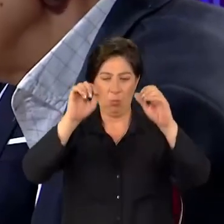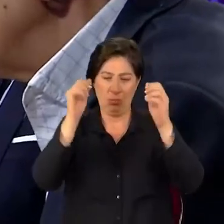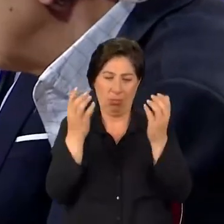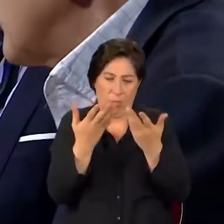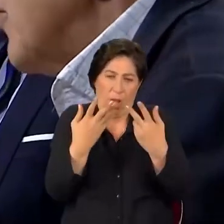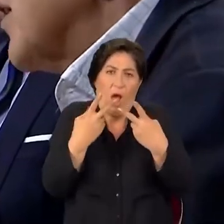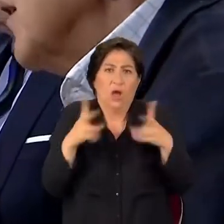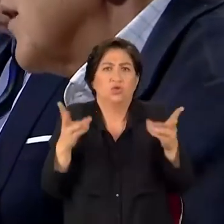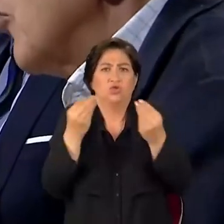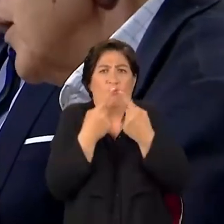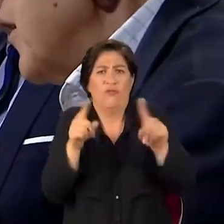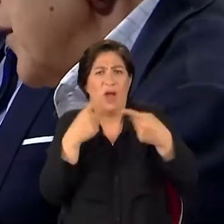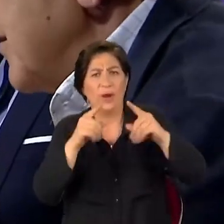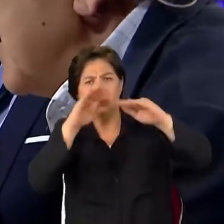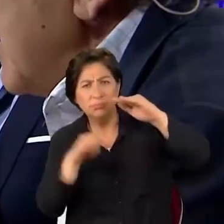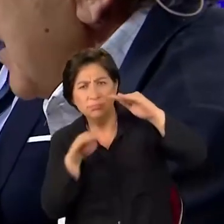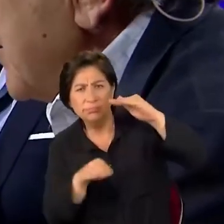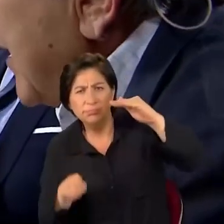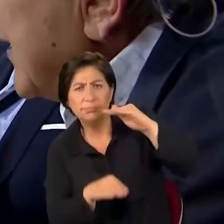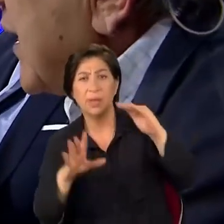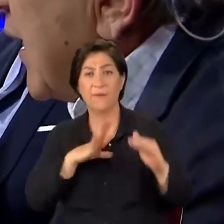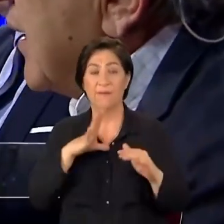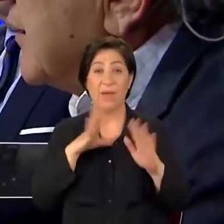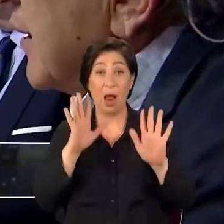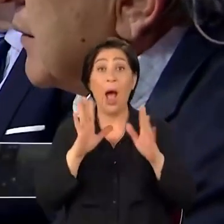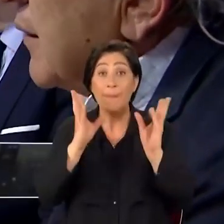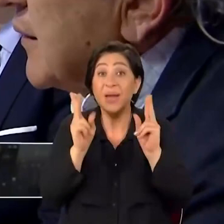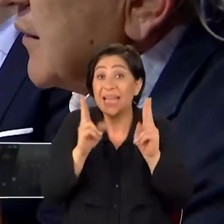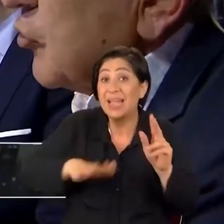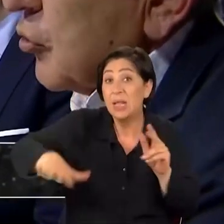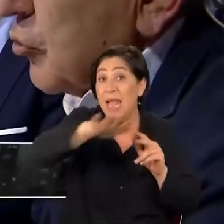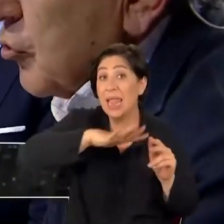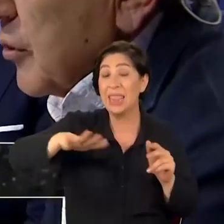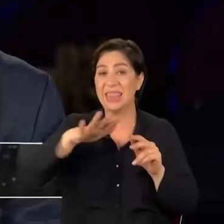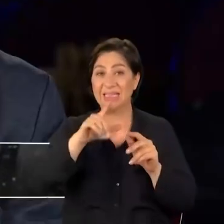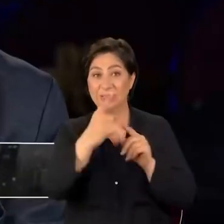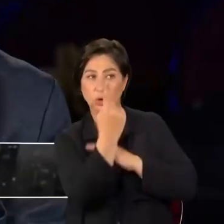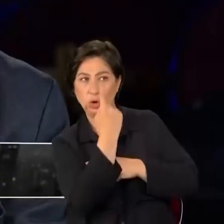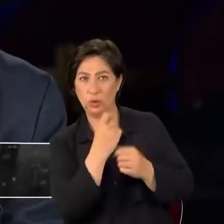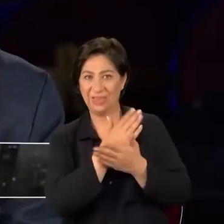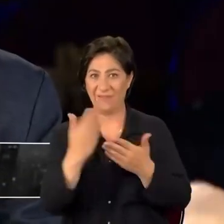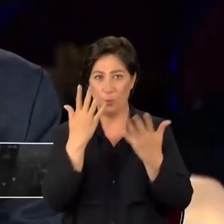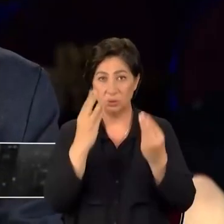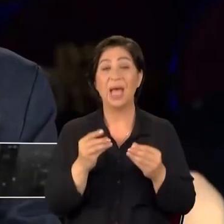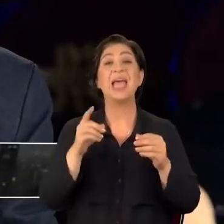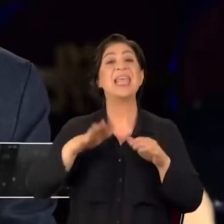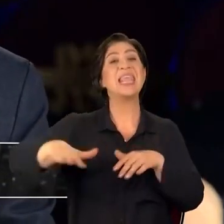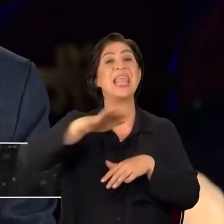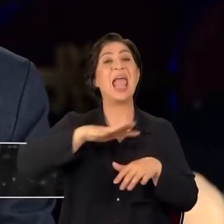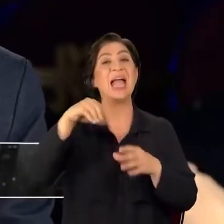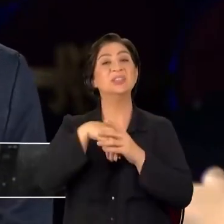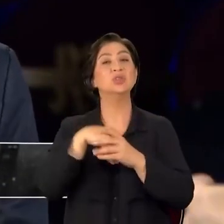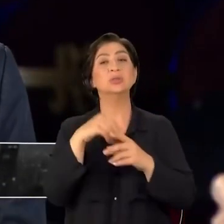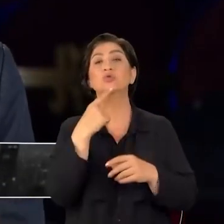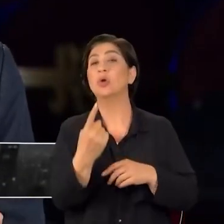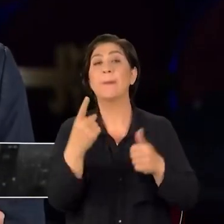yok. Birçok farklı alt kümeleri var. Ama yine de genelinde, hani sizin sorduğunuz sorudan devam edersem, genel için şunu söylemek